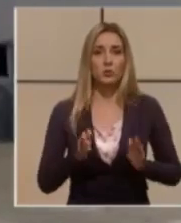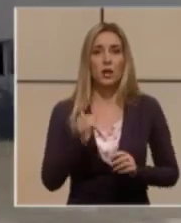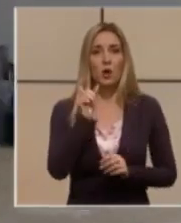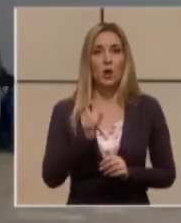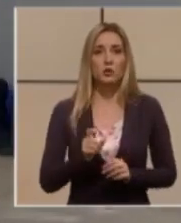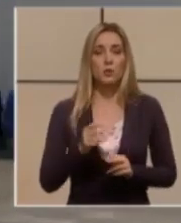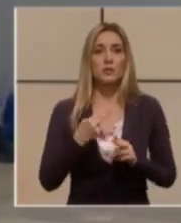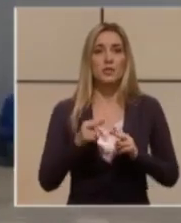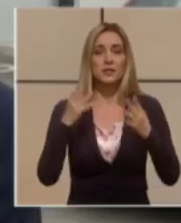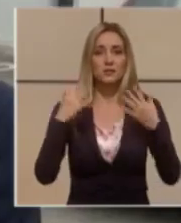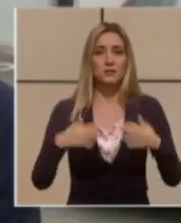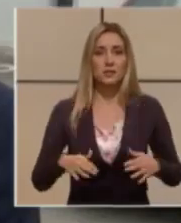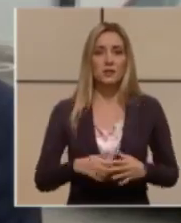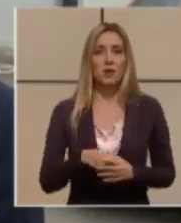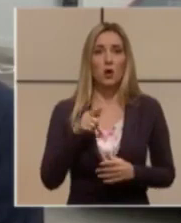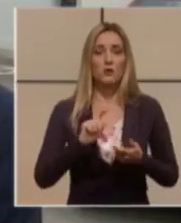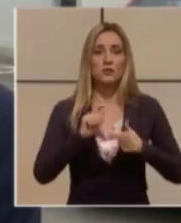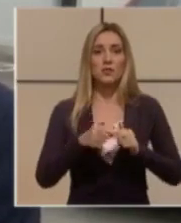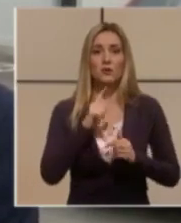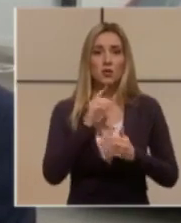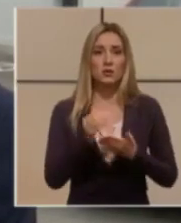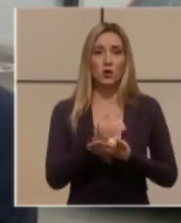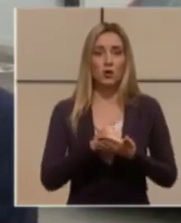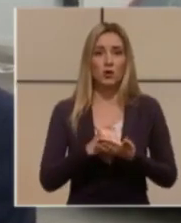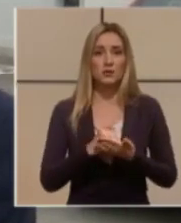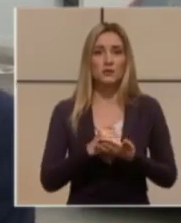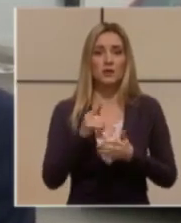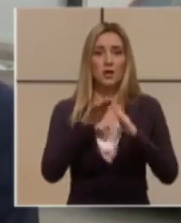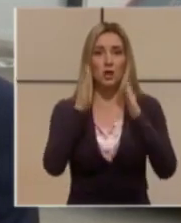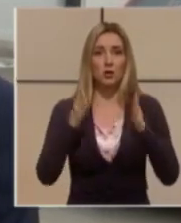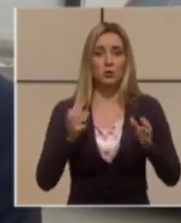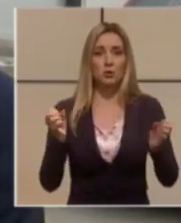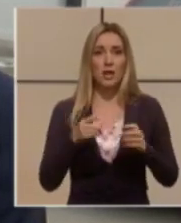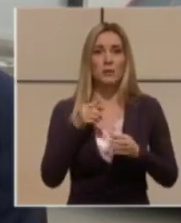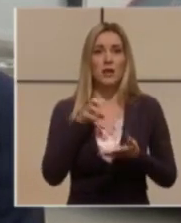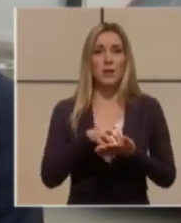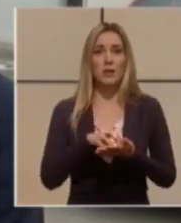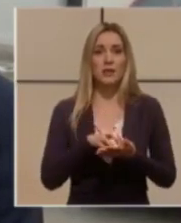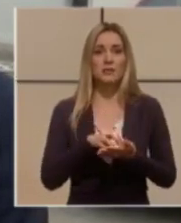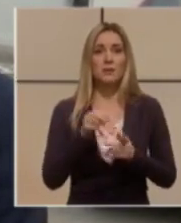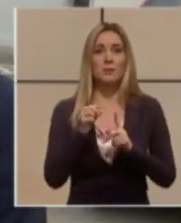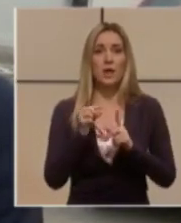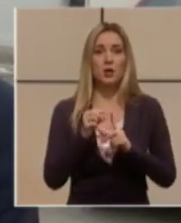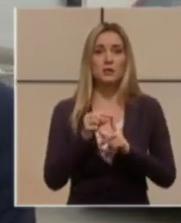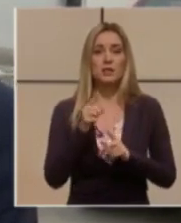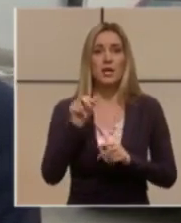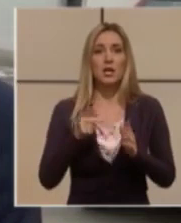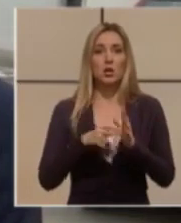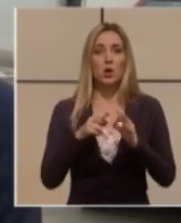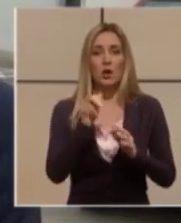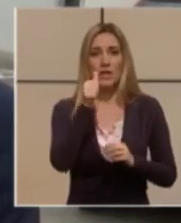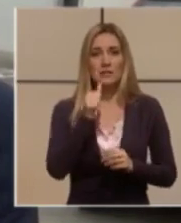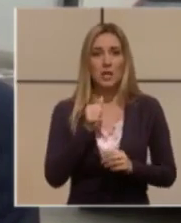osoba se apsolutno dezinficira. Ovo sredstvo koje se koristi u ovim našim tunelima je na bazi vodikovog peroksida i iona